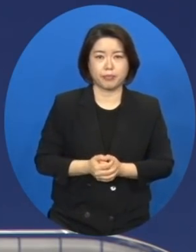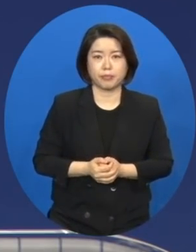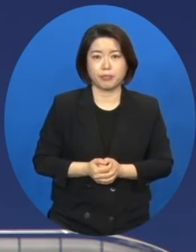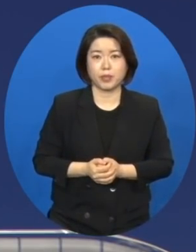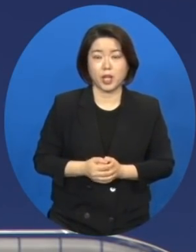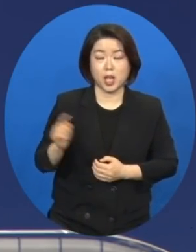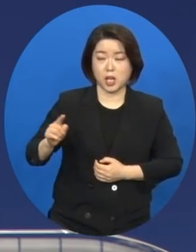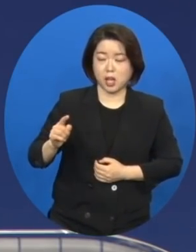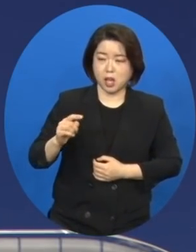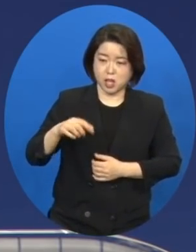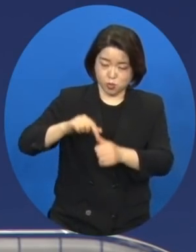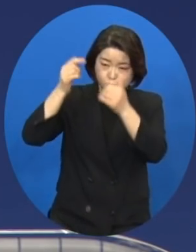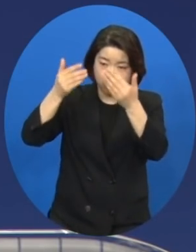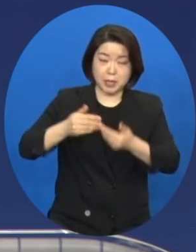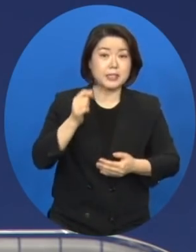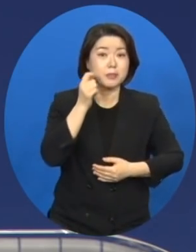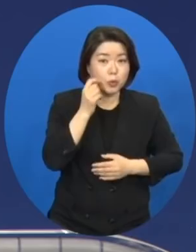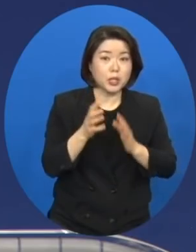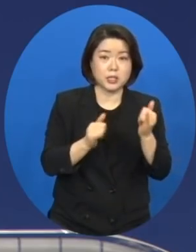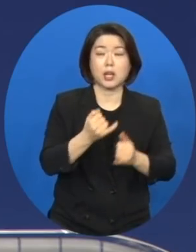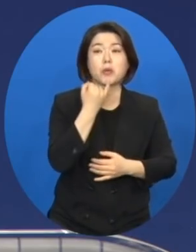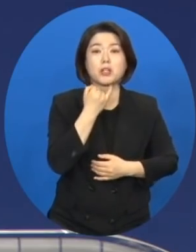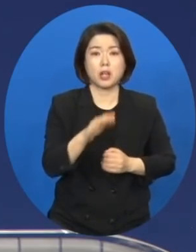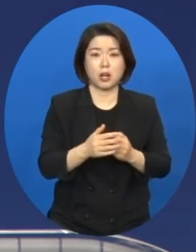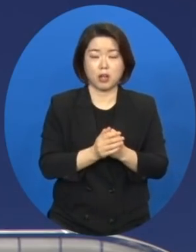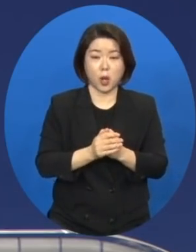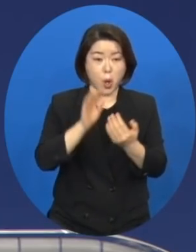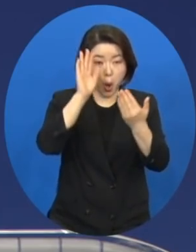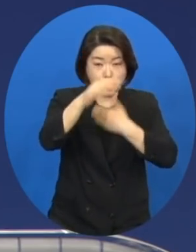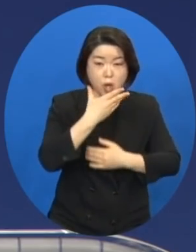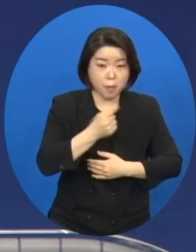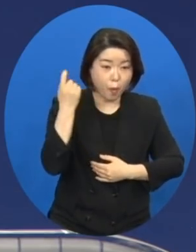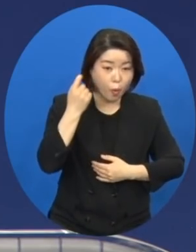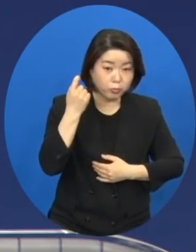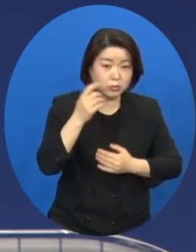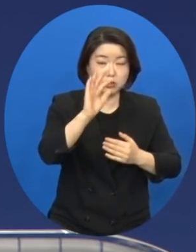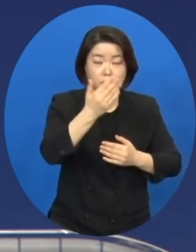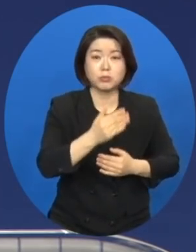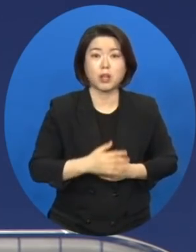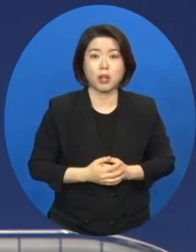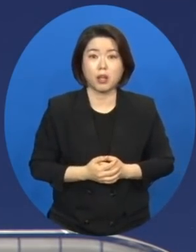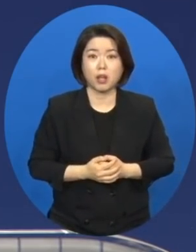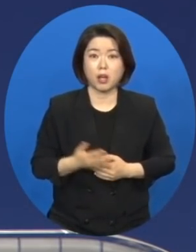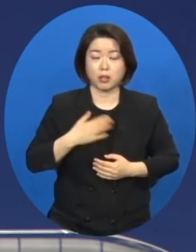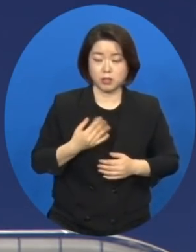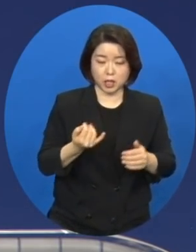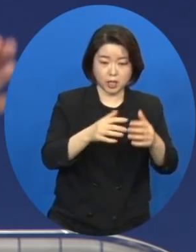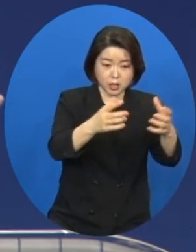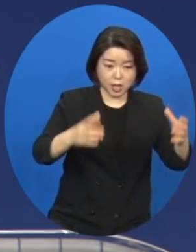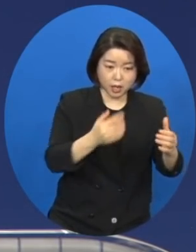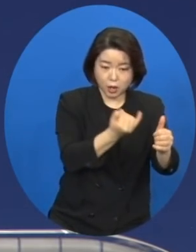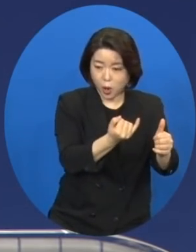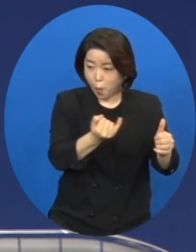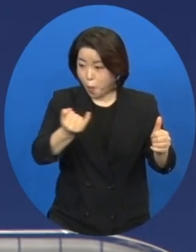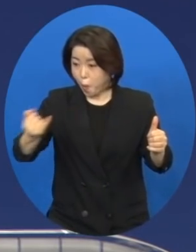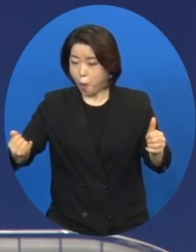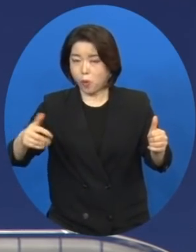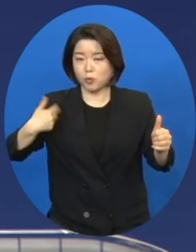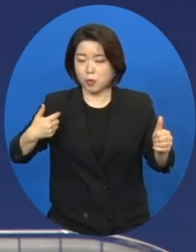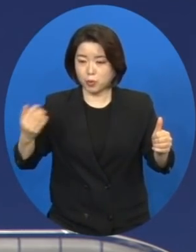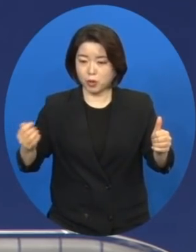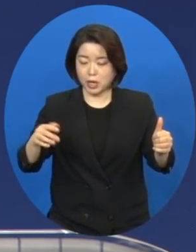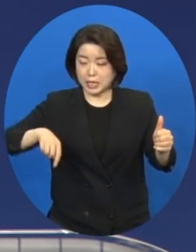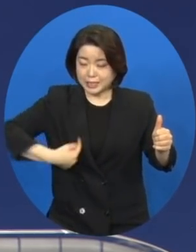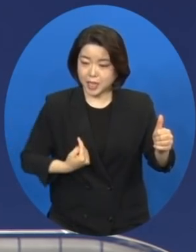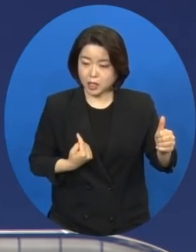아예 구원받지 못한 사람은 괜찮아, 나중에 복음이라 들을 테니까, 자기가 거기에서 벗어나 있음을 모르고 들어가는 줄 알고